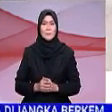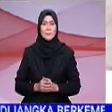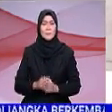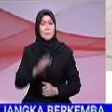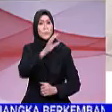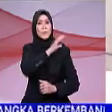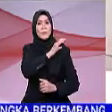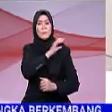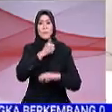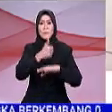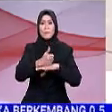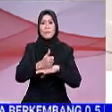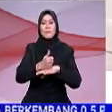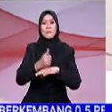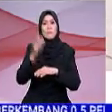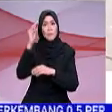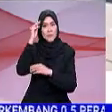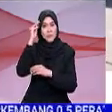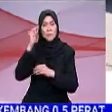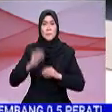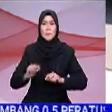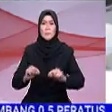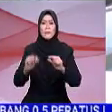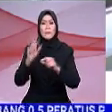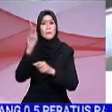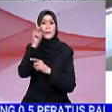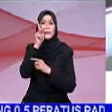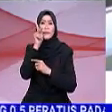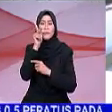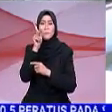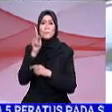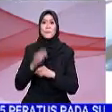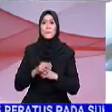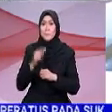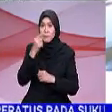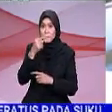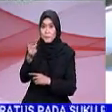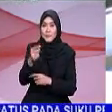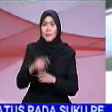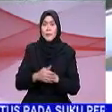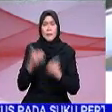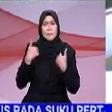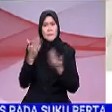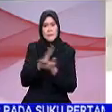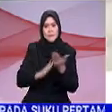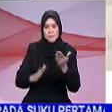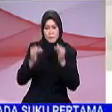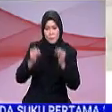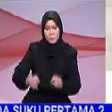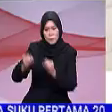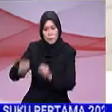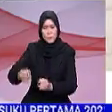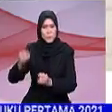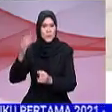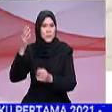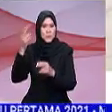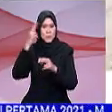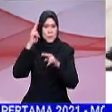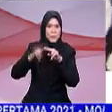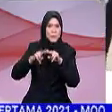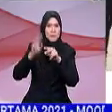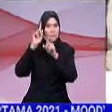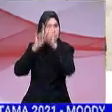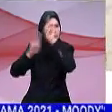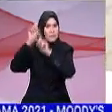Pengerusi Pertubuhan Melayu Nusantara, penggerak Kedah, Dr. Kamarul Azman Khamis berkata, ada individu sengaja mereka-reka alasan semata-mata mahu